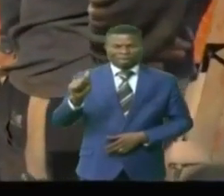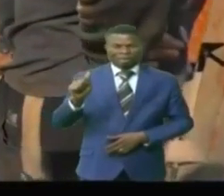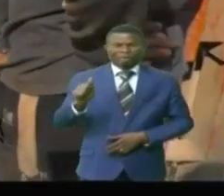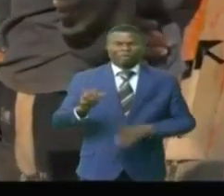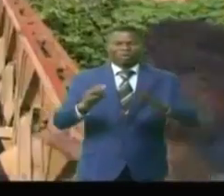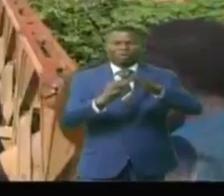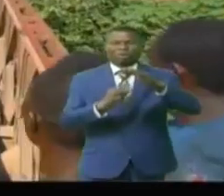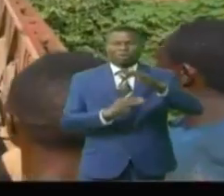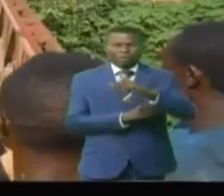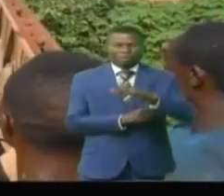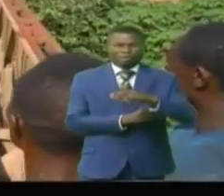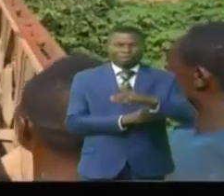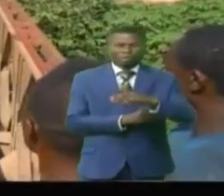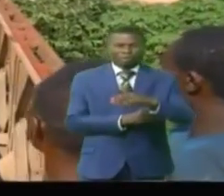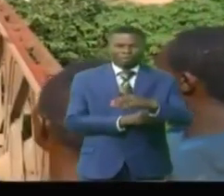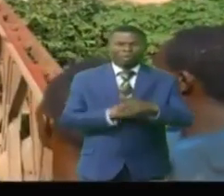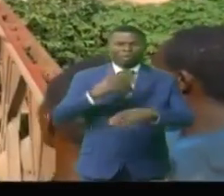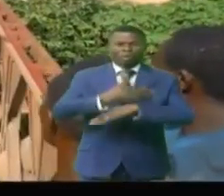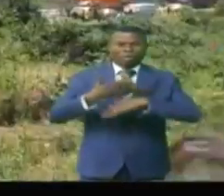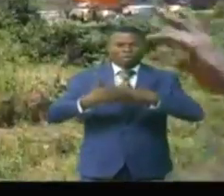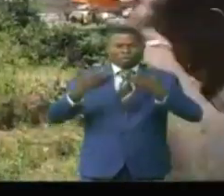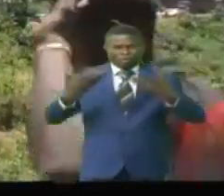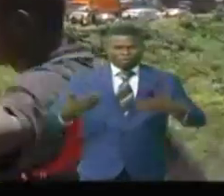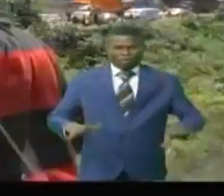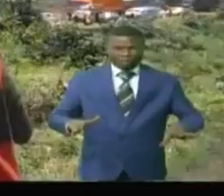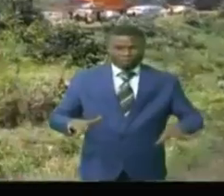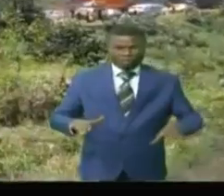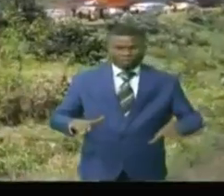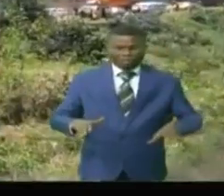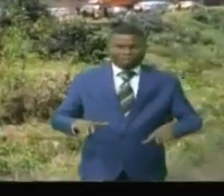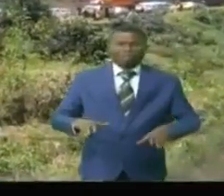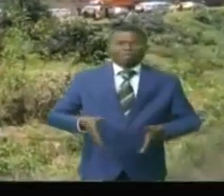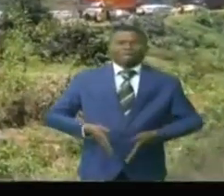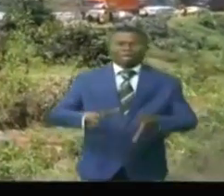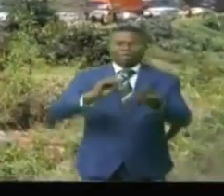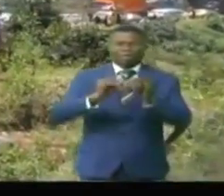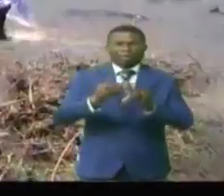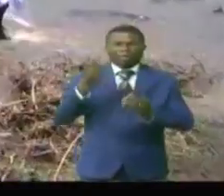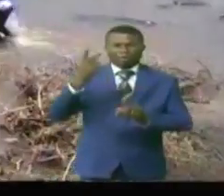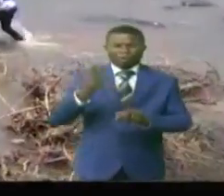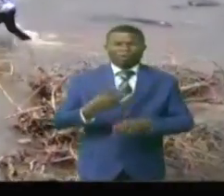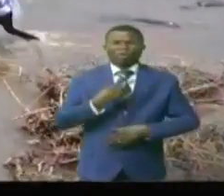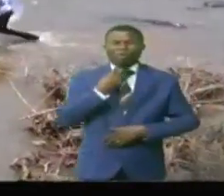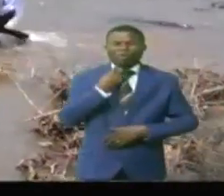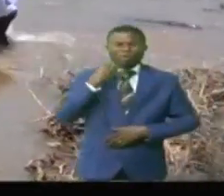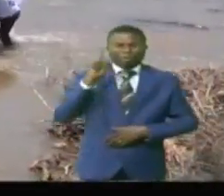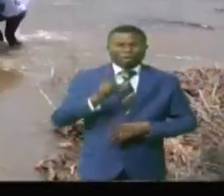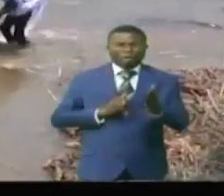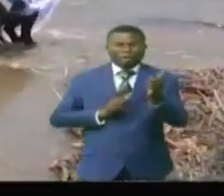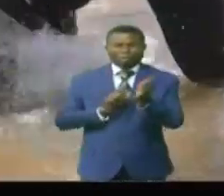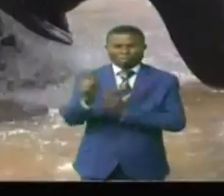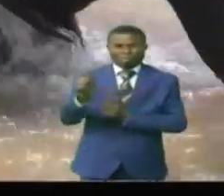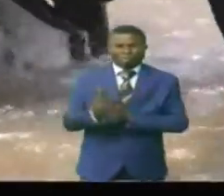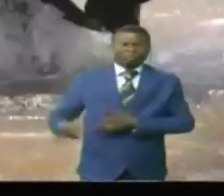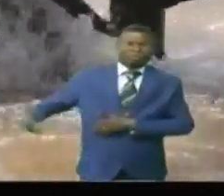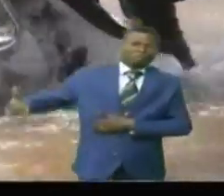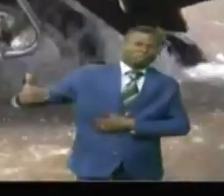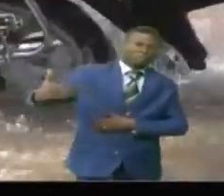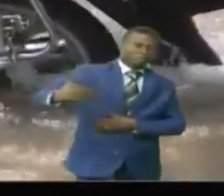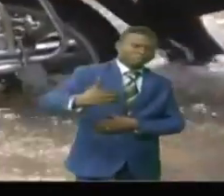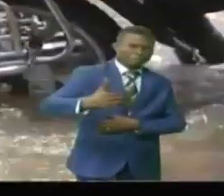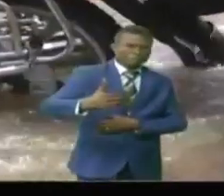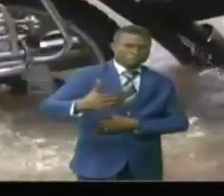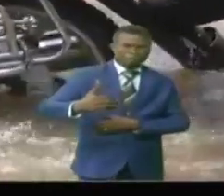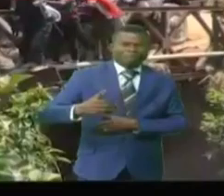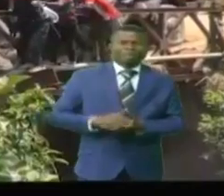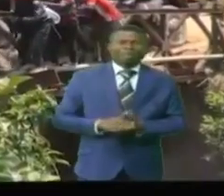ponts Okwe s'est totalement affaissé et la RN2 bloquée. Il faut passer par des chemins détournés et